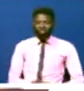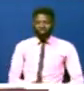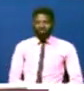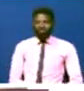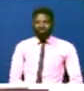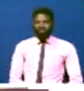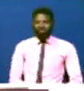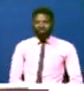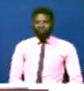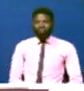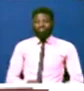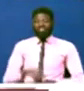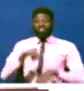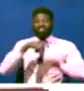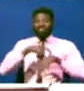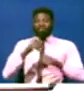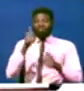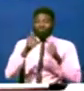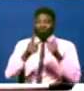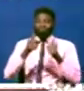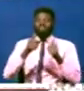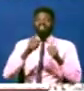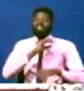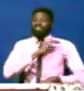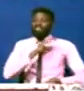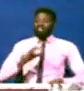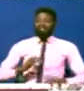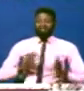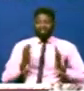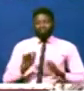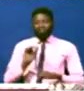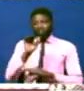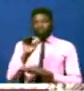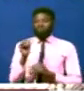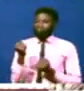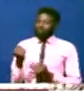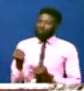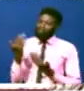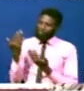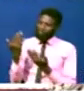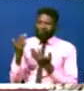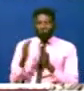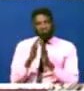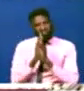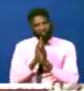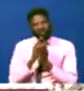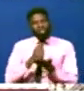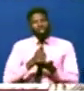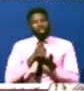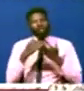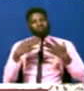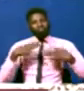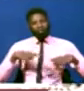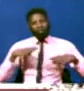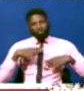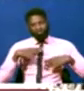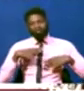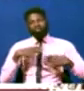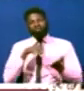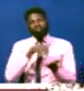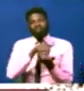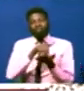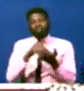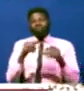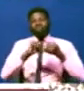Ni kipindi ambapo Wakristo wanahimizwa kujinyima, kusali na kuwasaidia wasiojiweza katika jamii kama njia moja